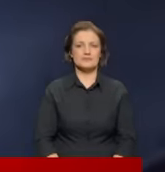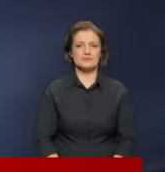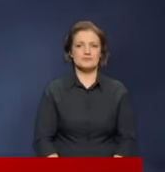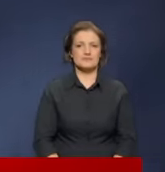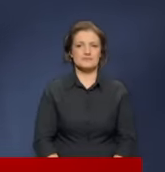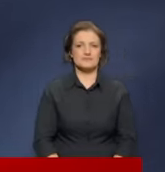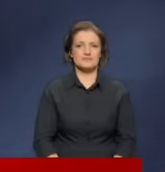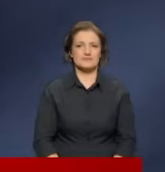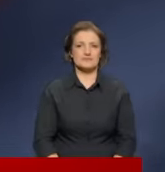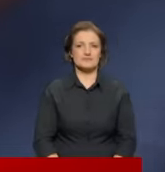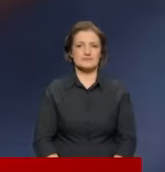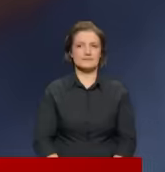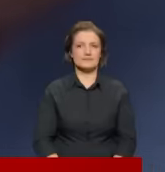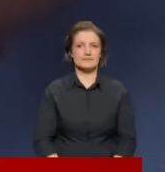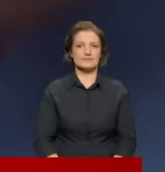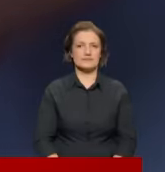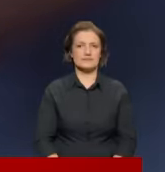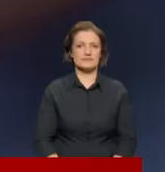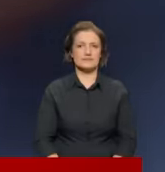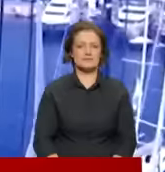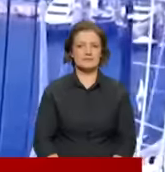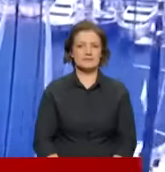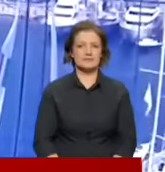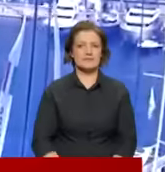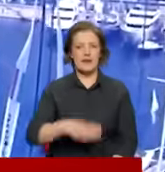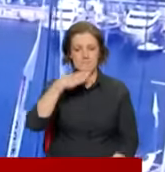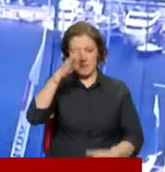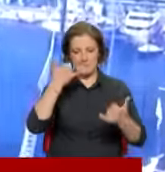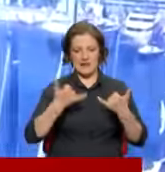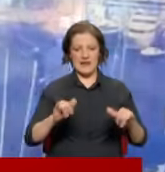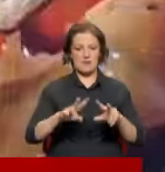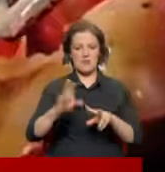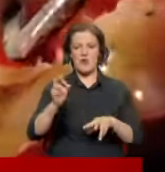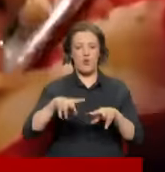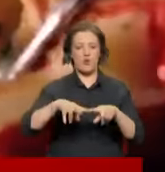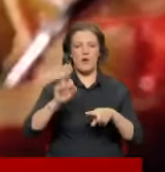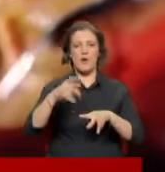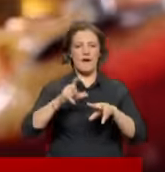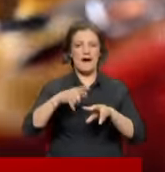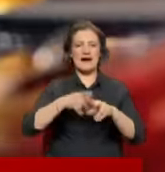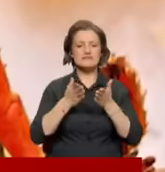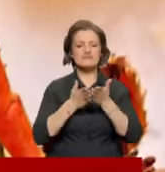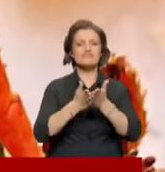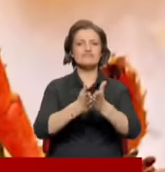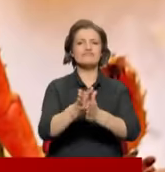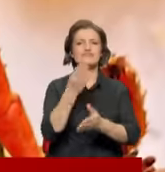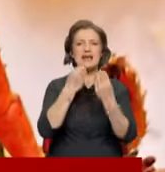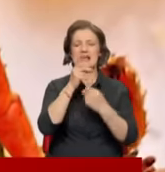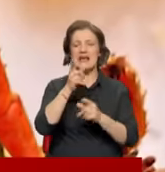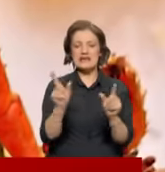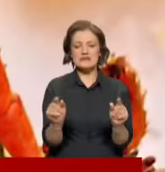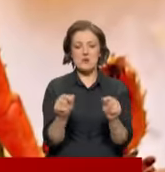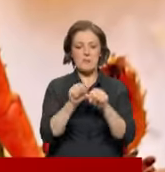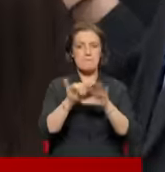Büyük hükümetimizden beklentilerini çok iyi biliyoruz. Bayram tatilinde Monaco'da yat kulübünden yediği ıstakozu paylaşan AK